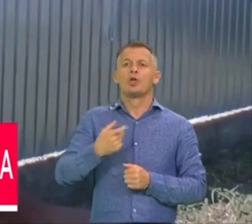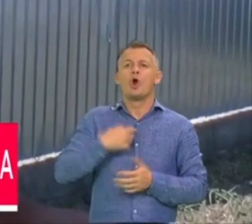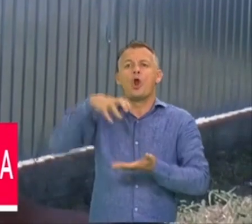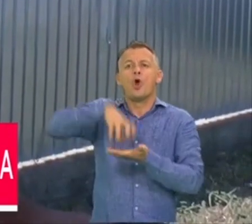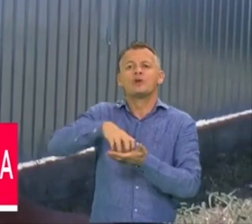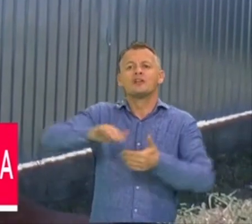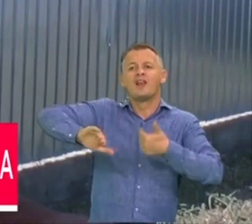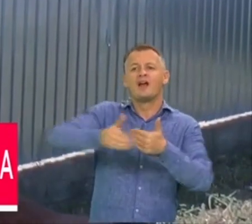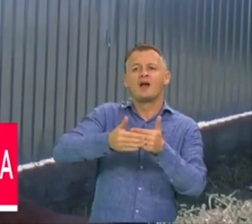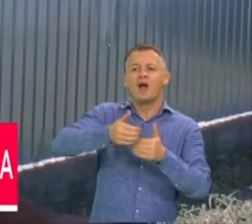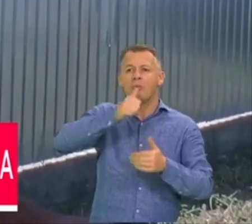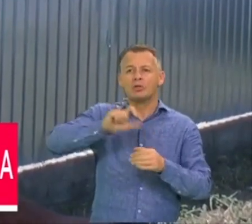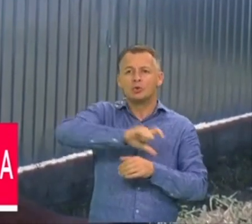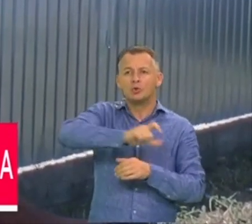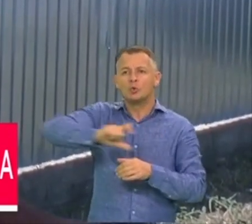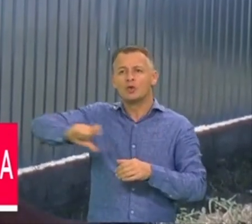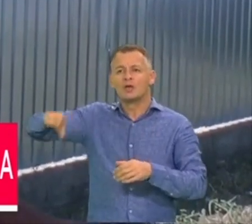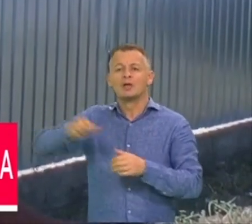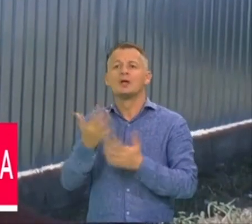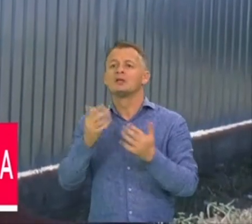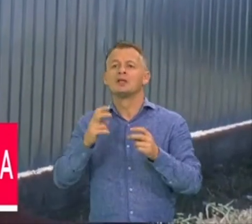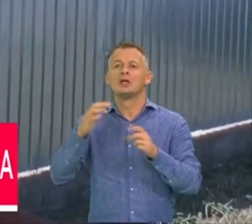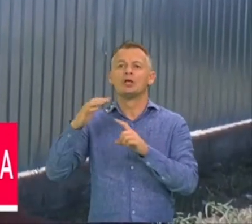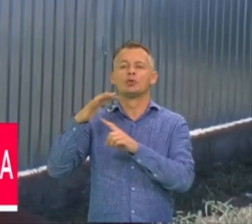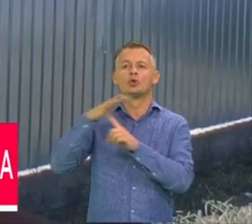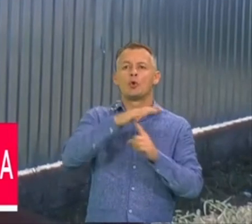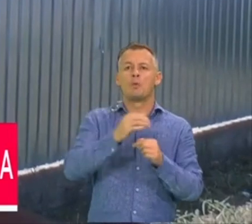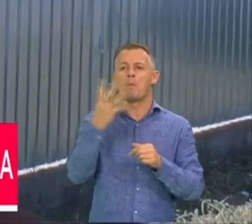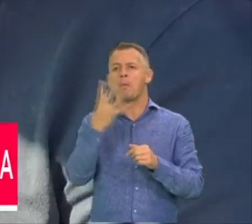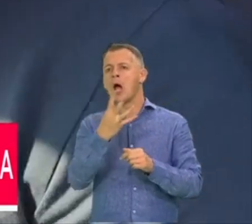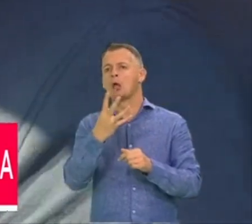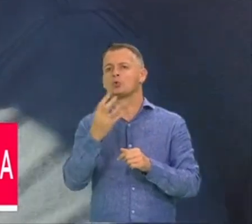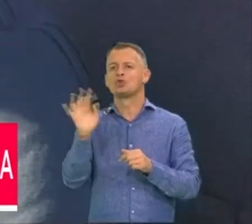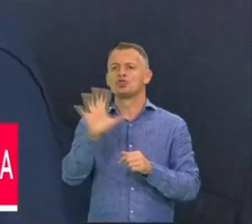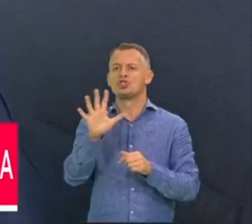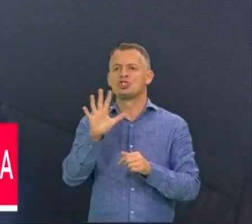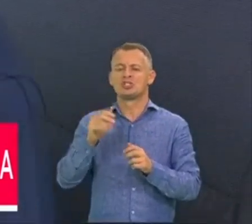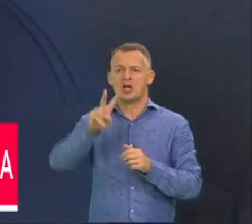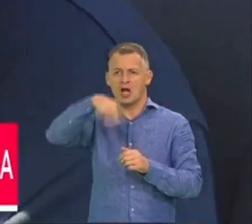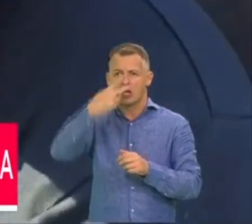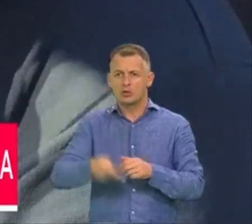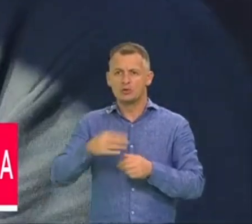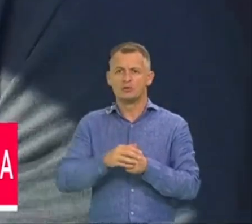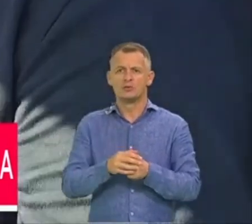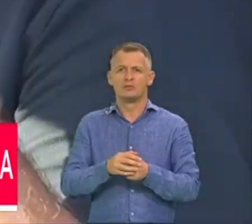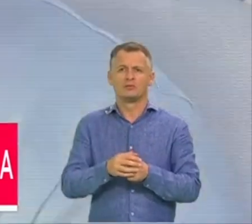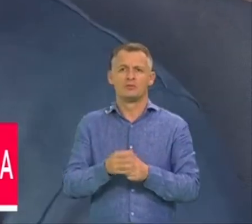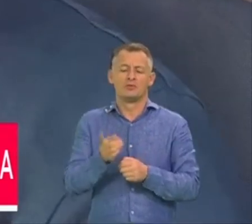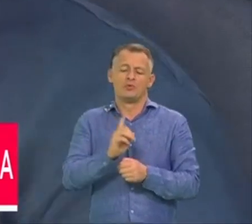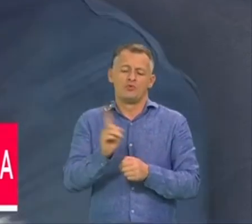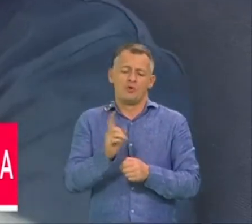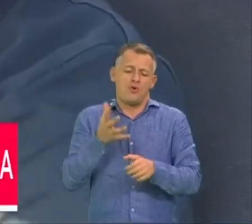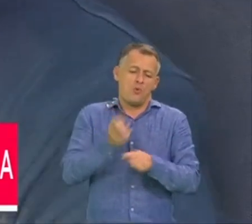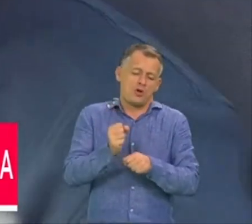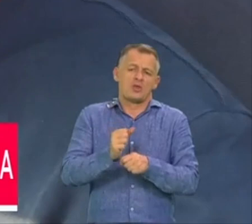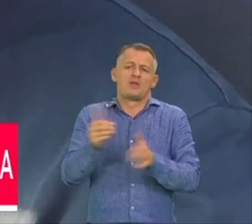Și câte drone erau? Uite, eu 4, 5, nu știu câte au fost. E urât, dar ne-am trebuit să ne obișnuim. Teamă e,